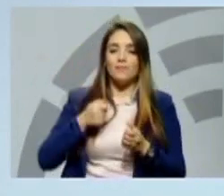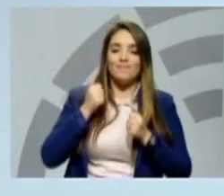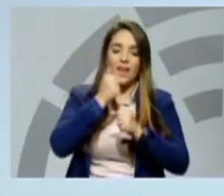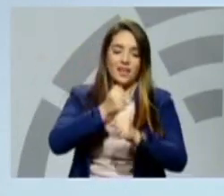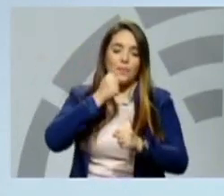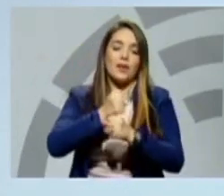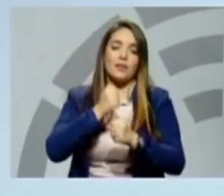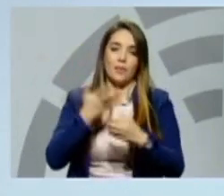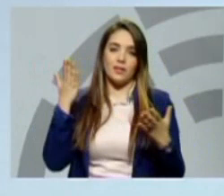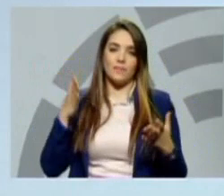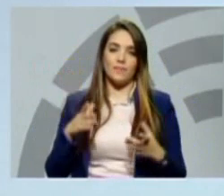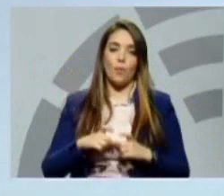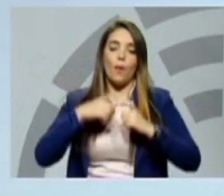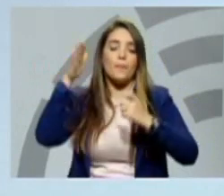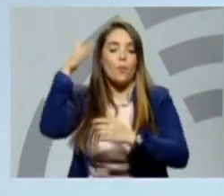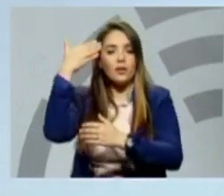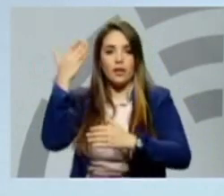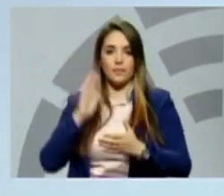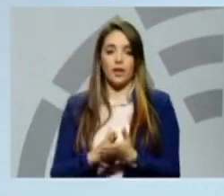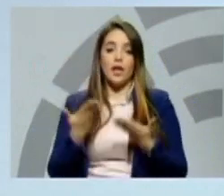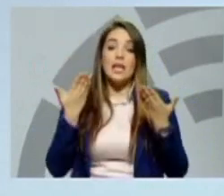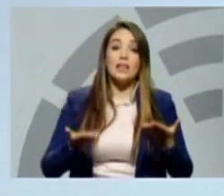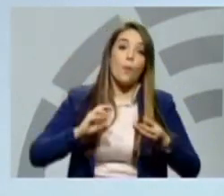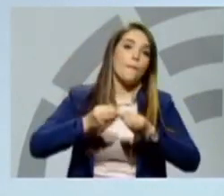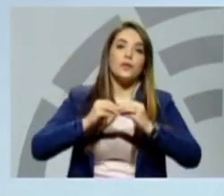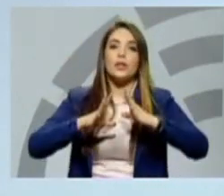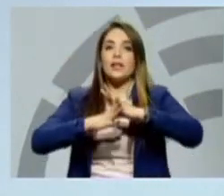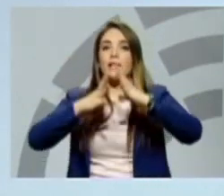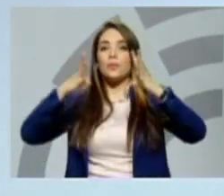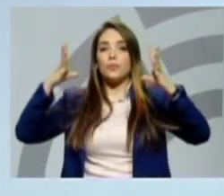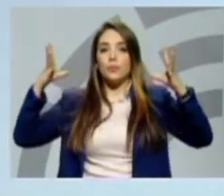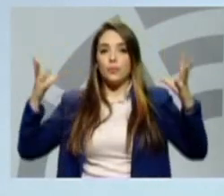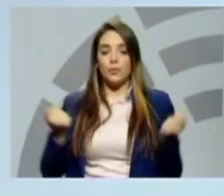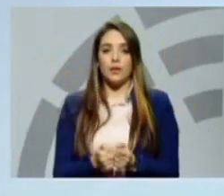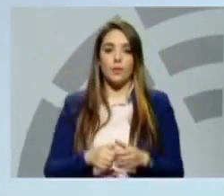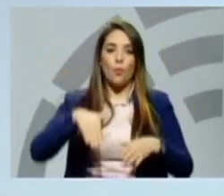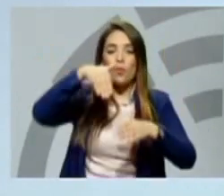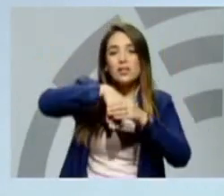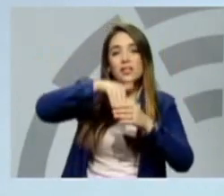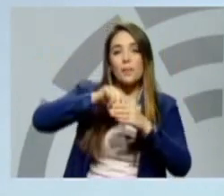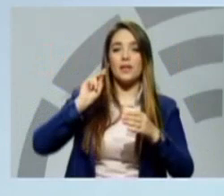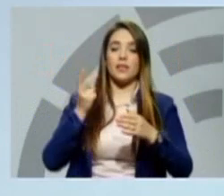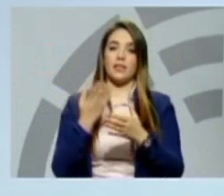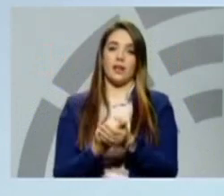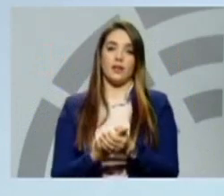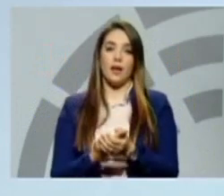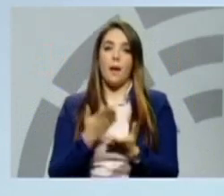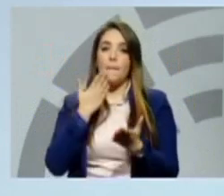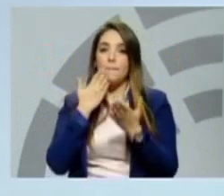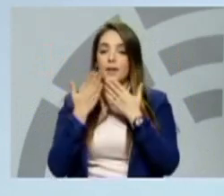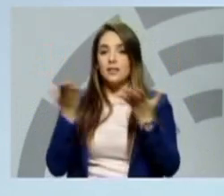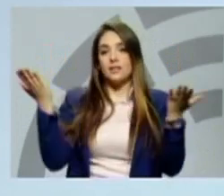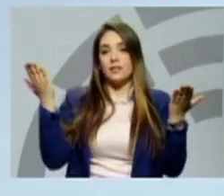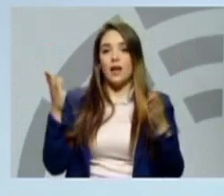للوطن اليوم نعيش في ظرف صعيب صحيح ونعيشوا اطوار دور ثاني من الانتخابات شرفتوني بربح